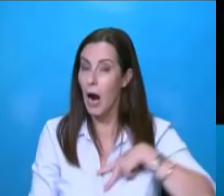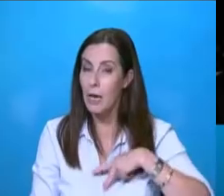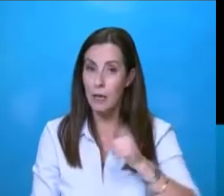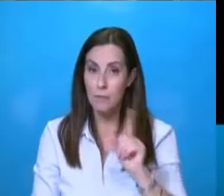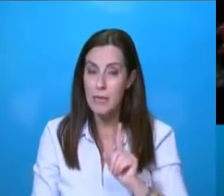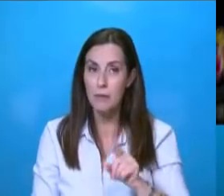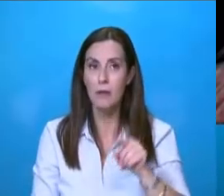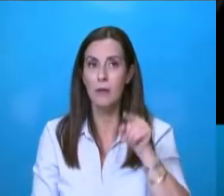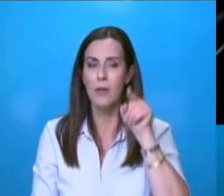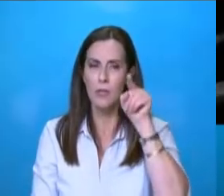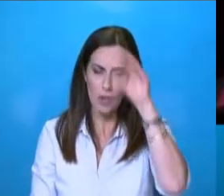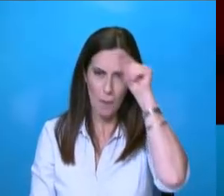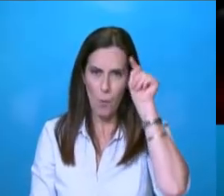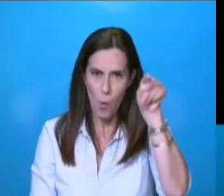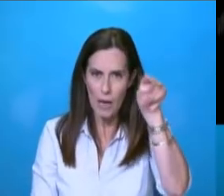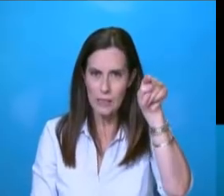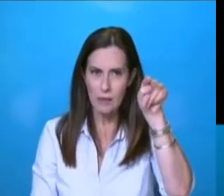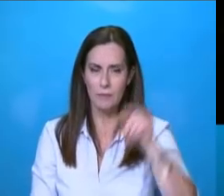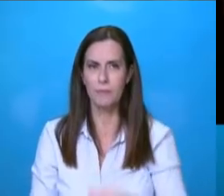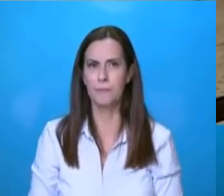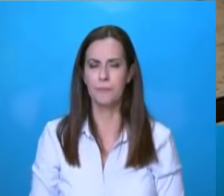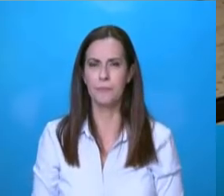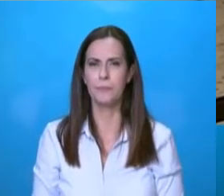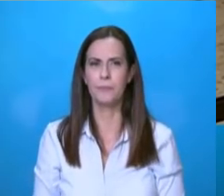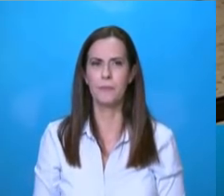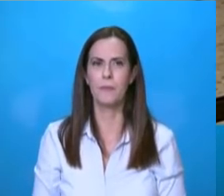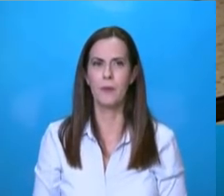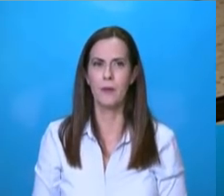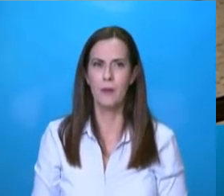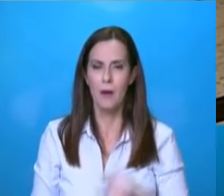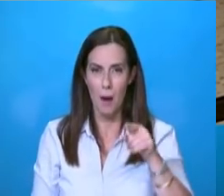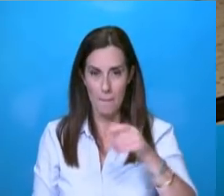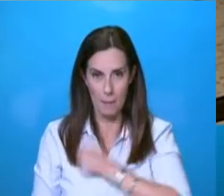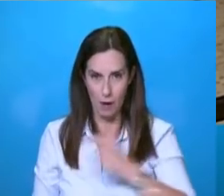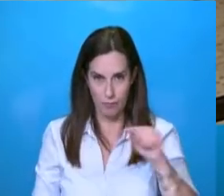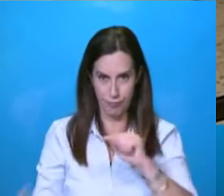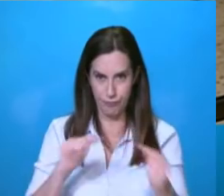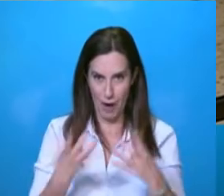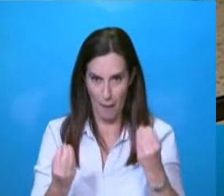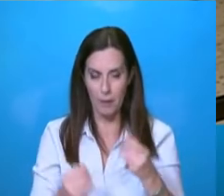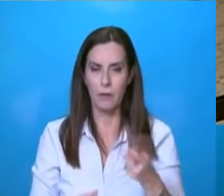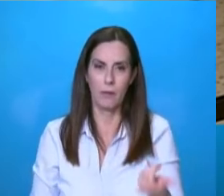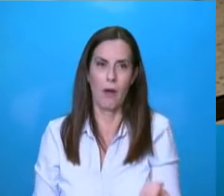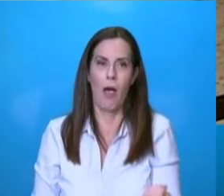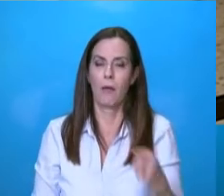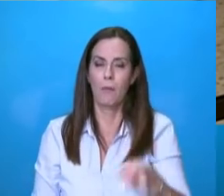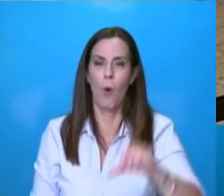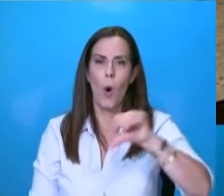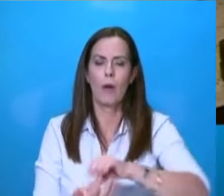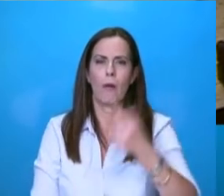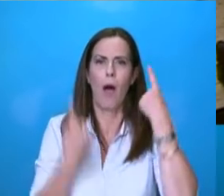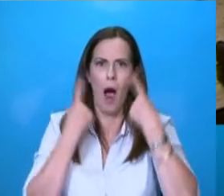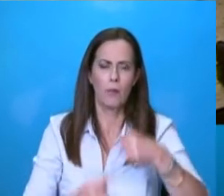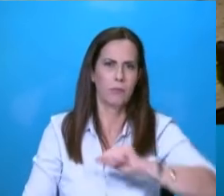ברק הם יעקב וידר וחיים סרצ'וק. זאת עיר המלחמות, העיר הזאת? כן, כי עיר הבירה חרדית, ולמעשה